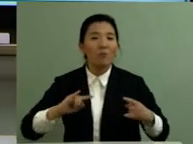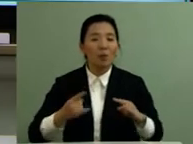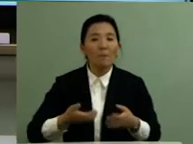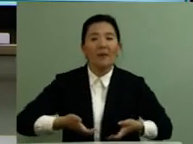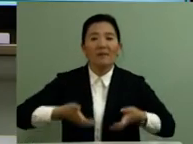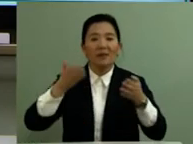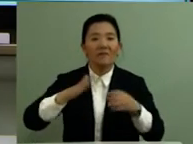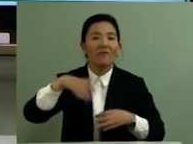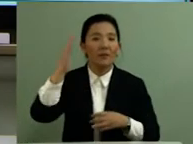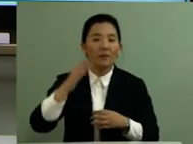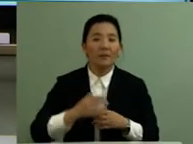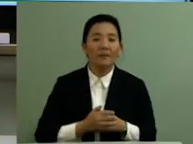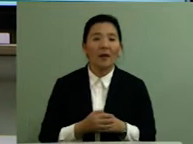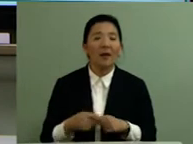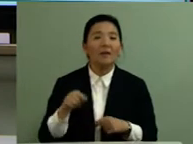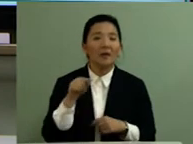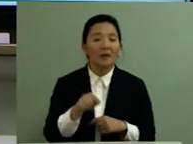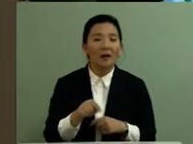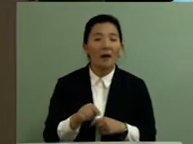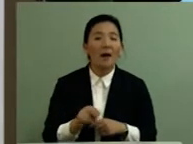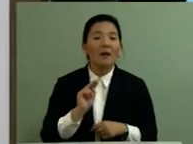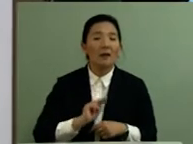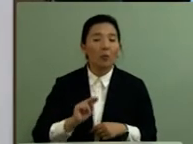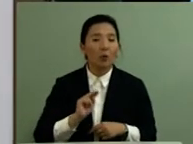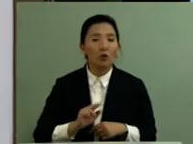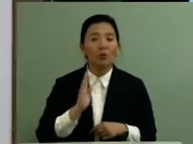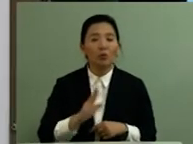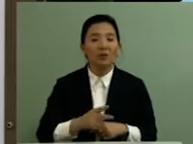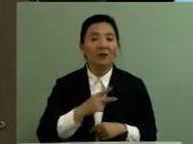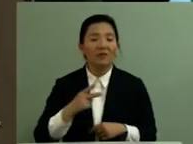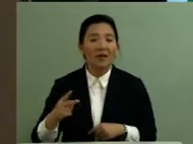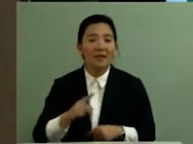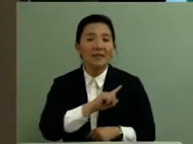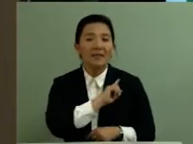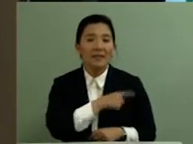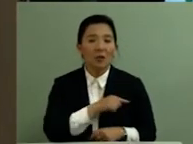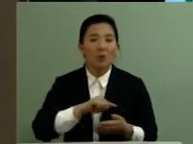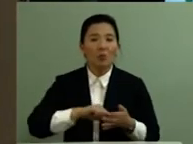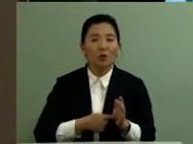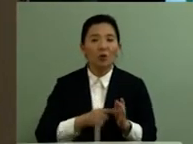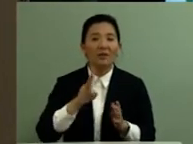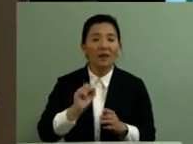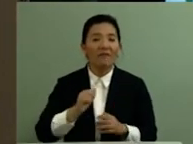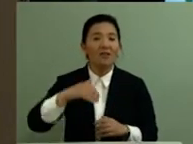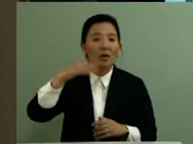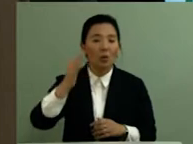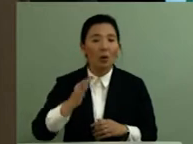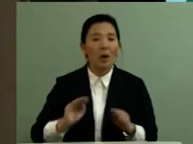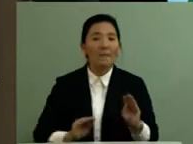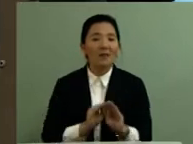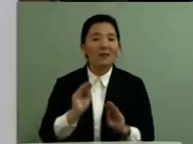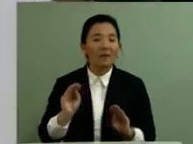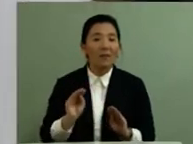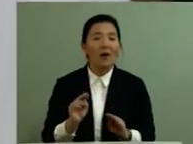вверх. Тогда работа будет равна сила умножить на высоту.